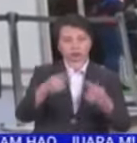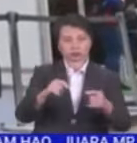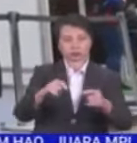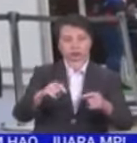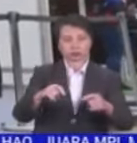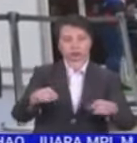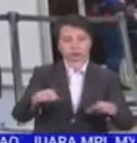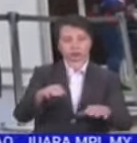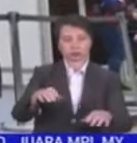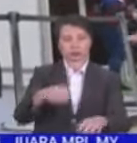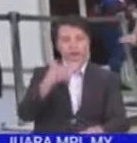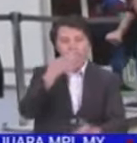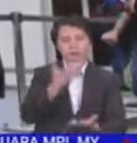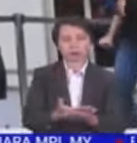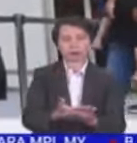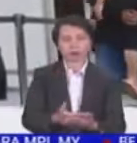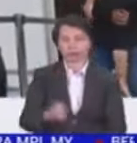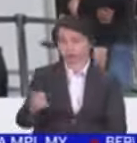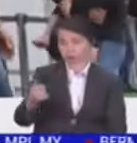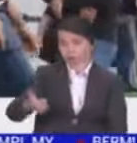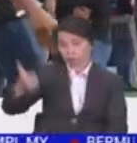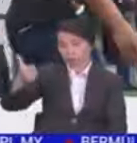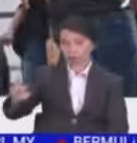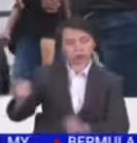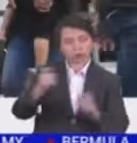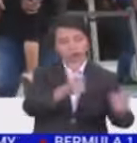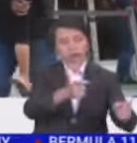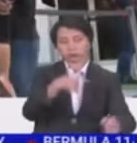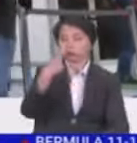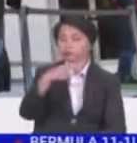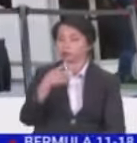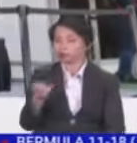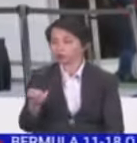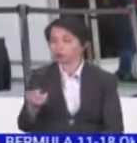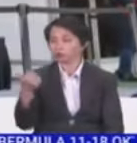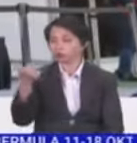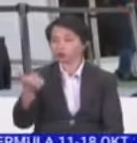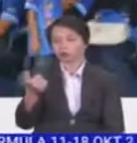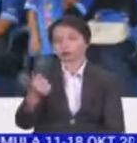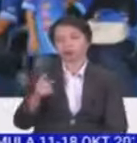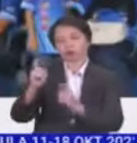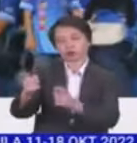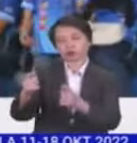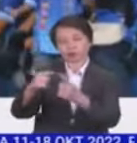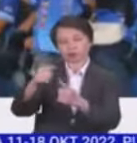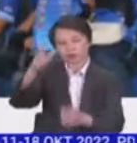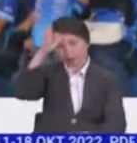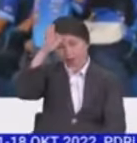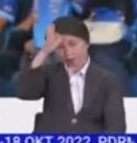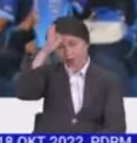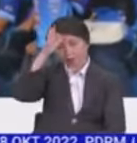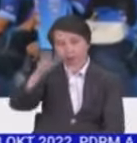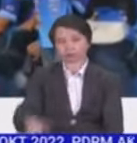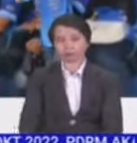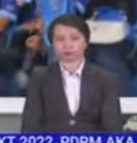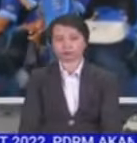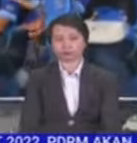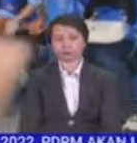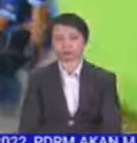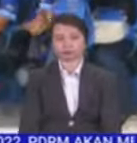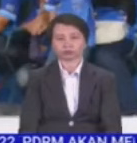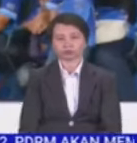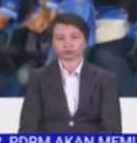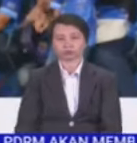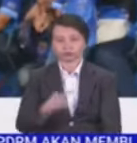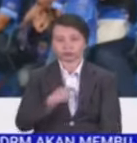yang terbaik. Okay. Bill, kemenangan ni nak tunjukkan kepada siapa? Ayah. Saya terus confident